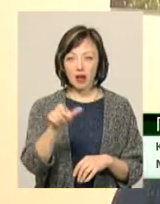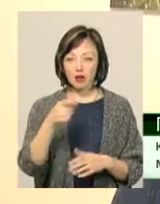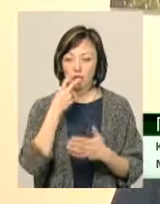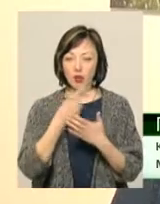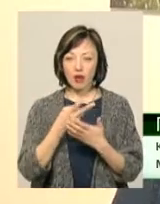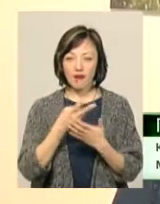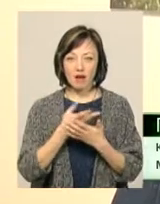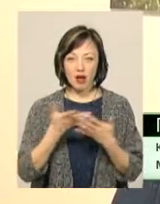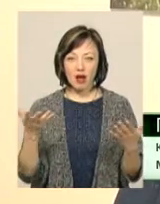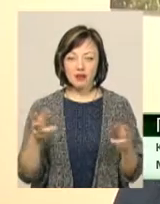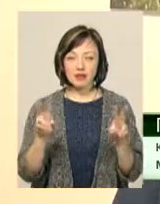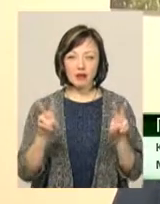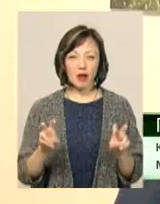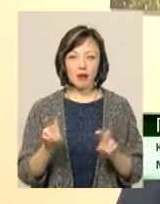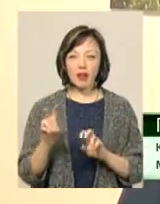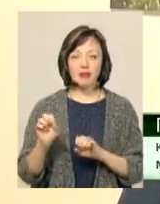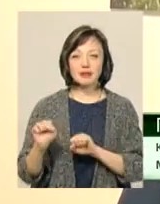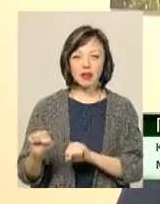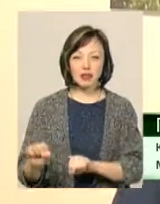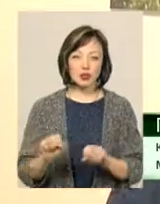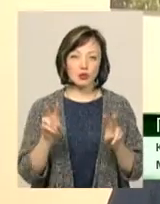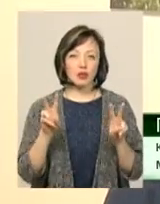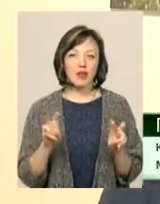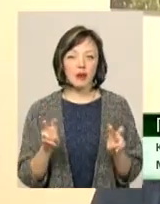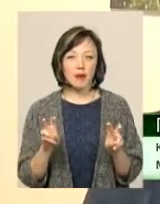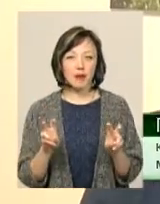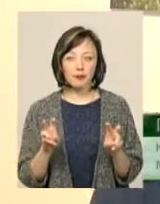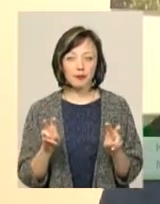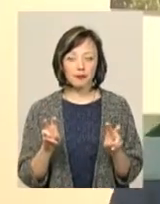проявляється якраз от така тема незахищеності, тема